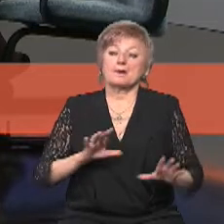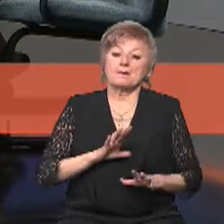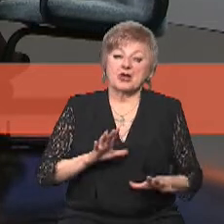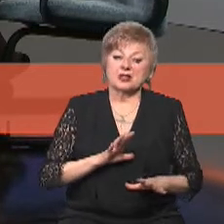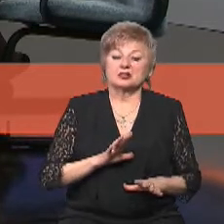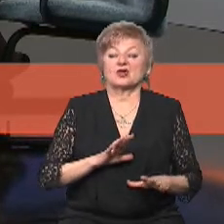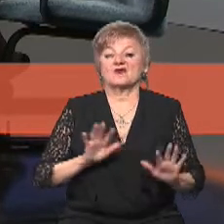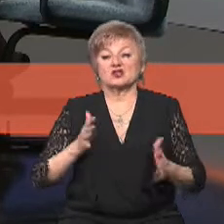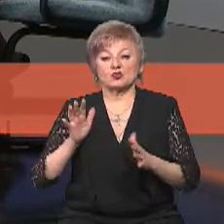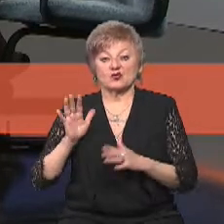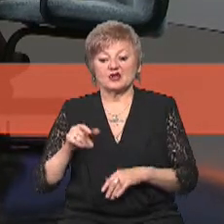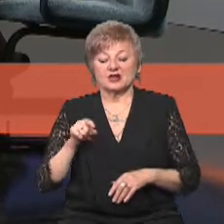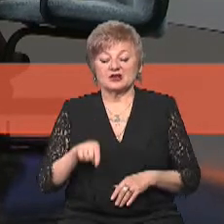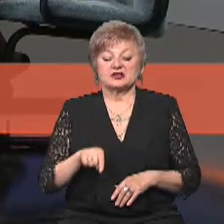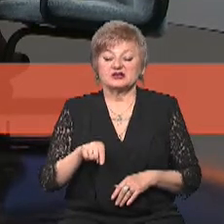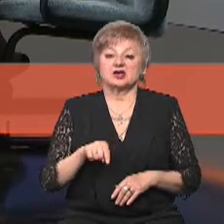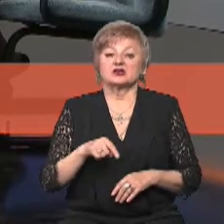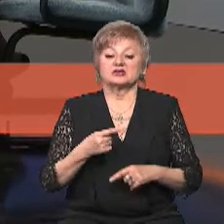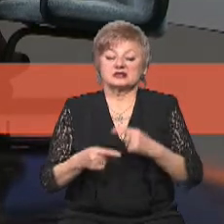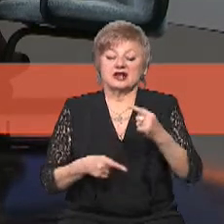от 7 вересня черговий раз